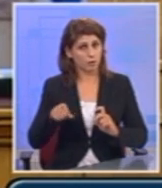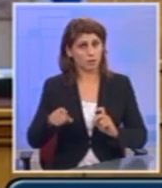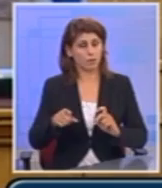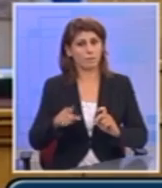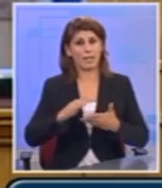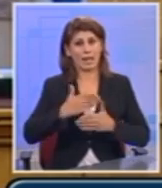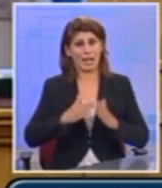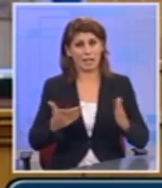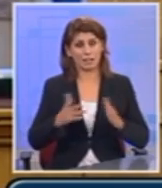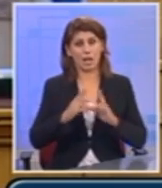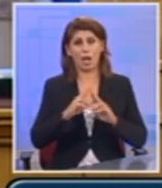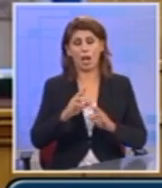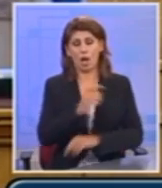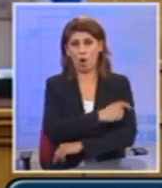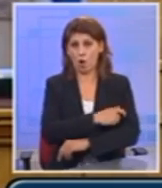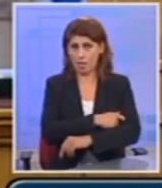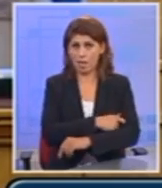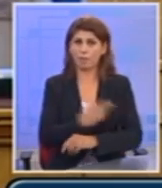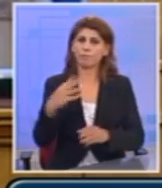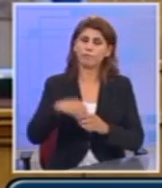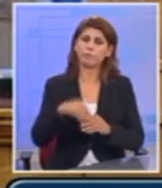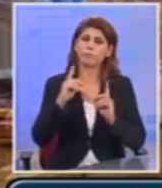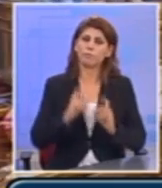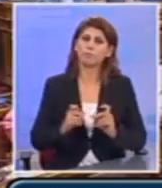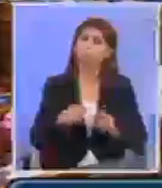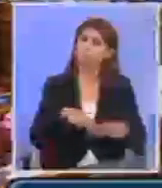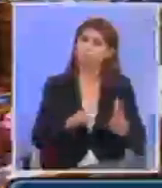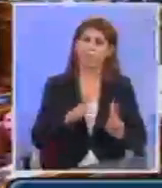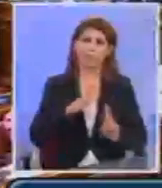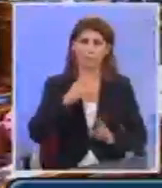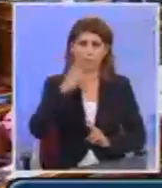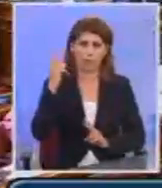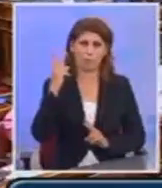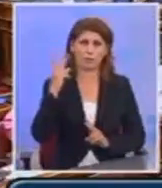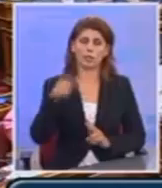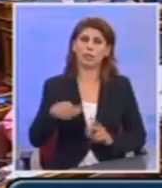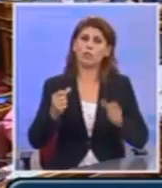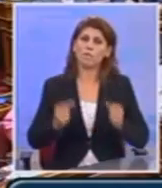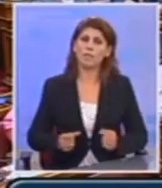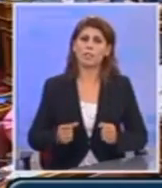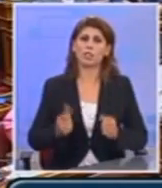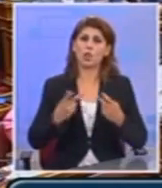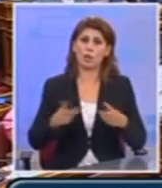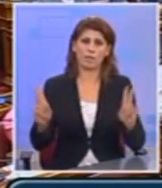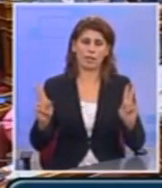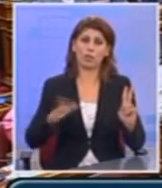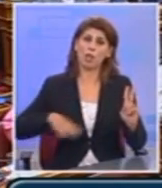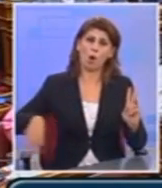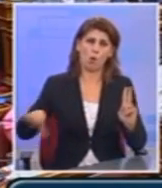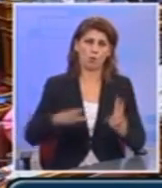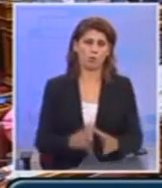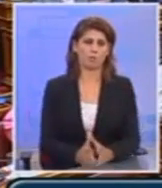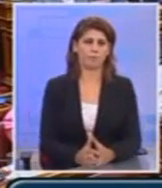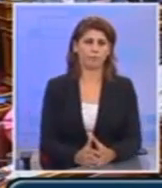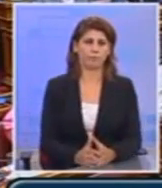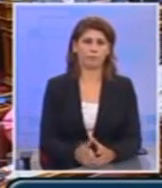του οηε περιέχουν επίσης και την υποχρέωση υλοποίησης των ανθρωπίνων δικαιωμάτων και των θεμελιωδών ελευθεριών για όλους